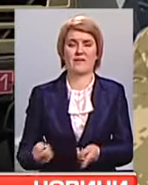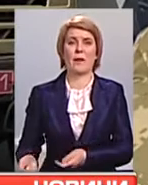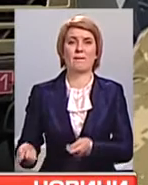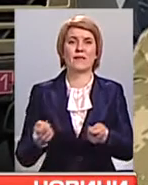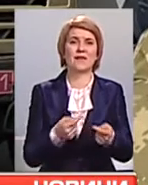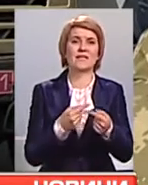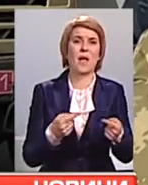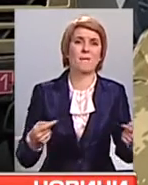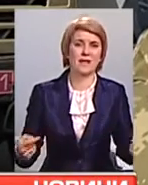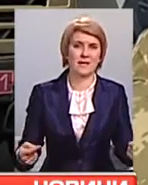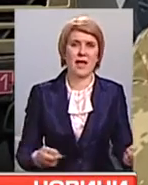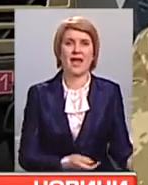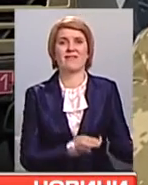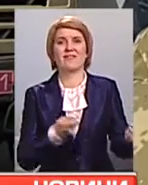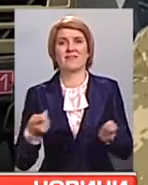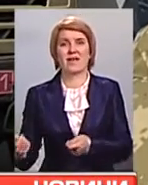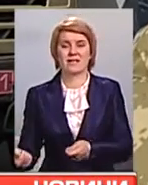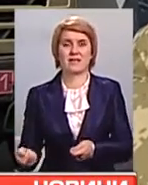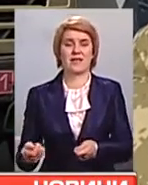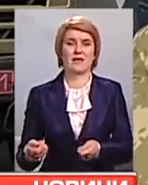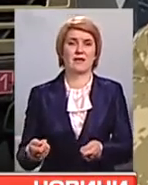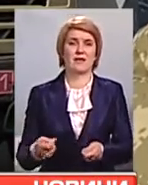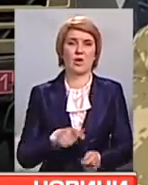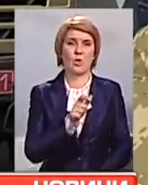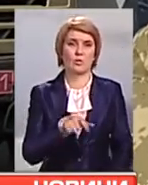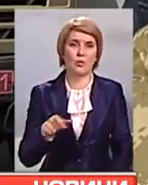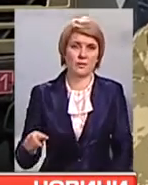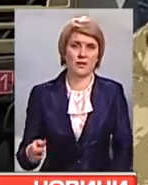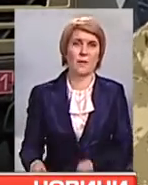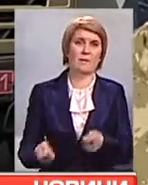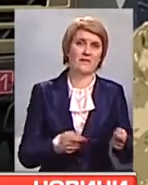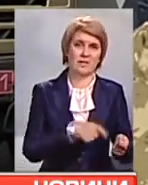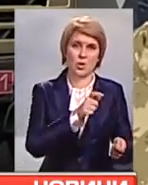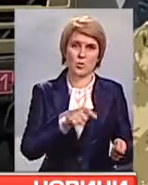іншого майна, для відвезення, грубо говоря, особового складу, підвезення особового складу.